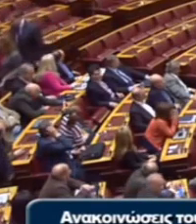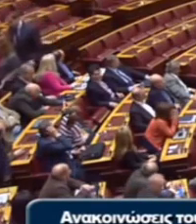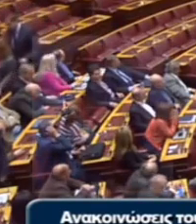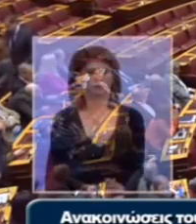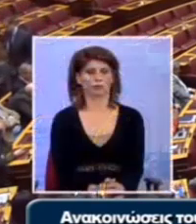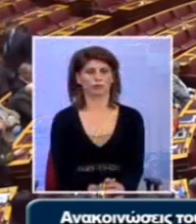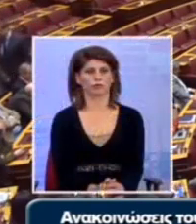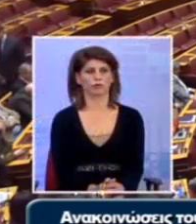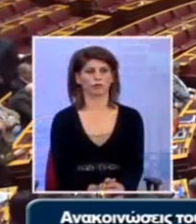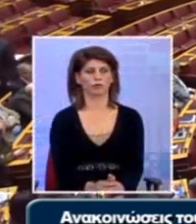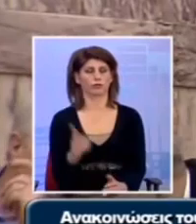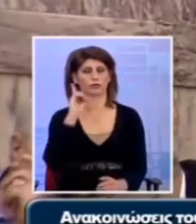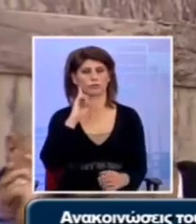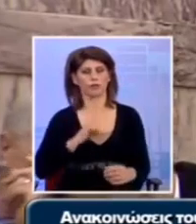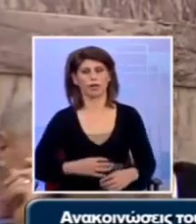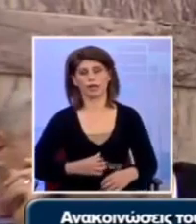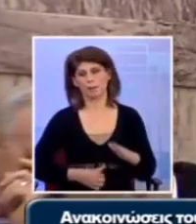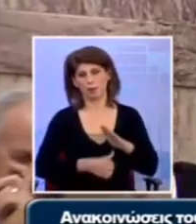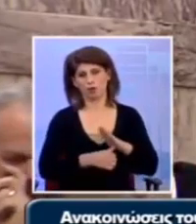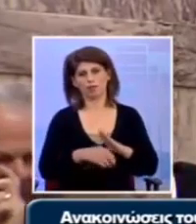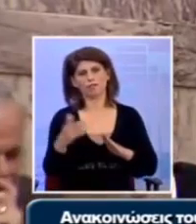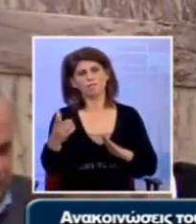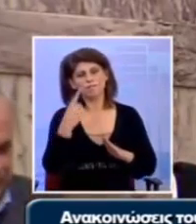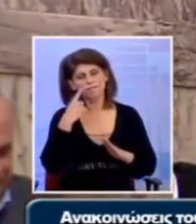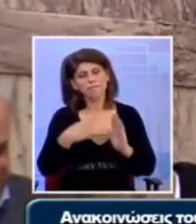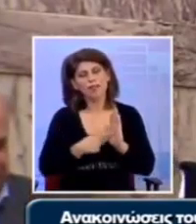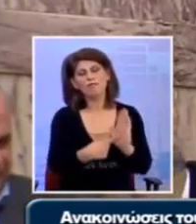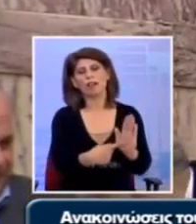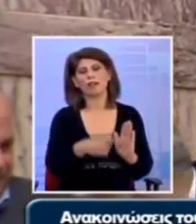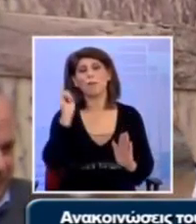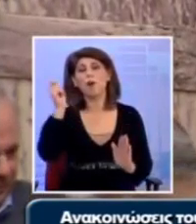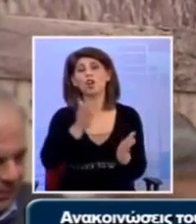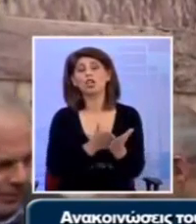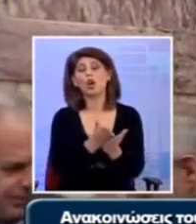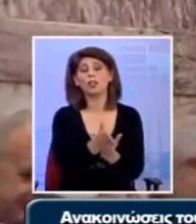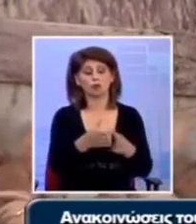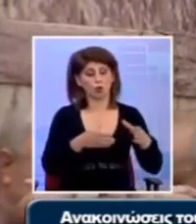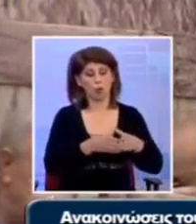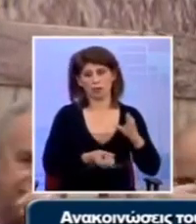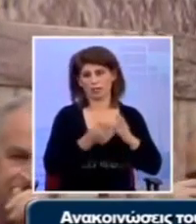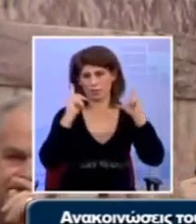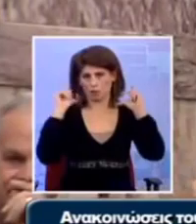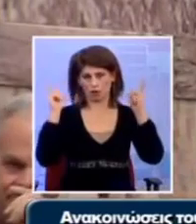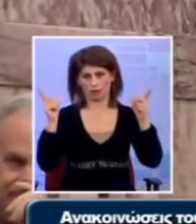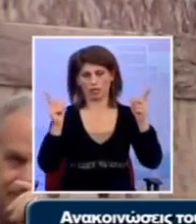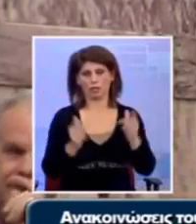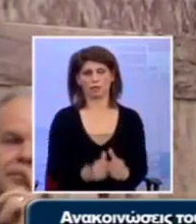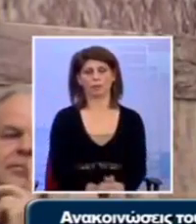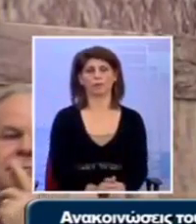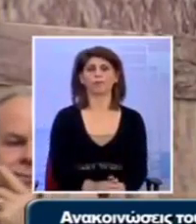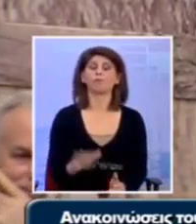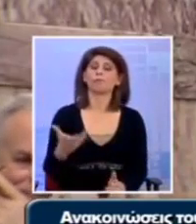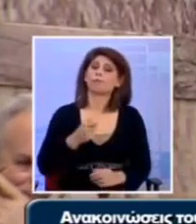Κυρία Πρόεδρε, είναι δηλωτικό του πολιτικού ήθους της παράταξης της Νέας Δημοκρατίας